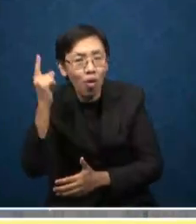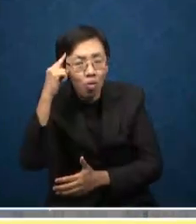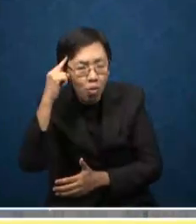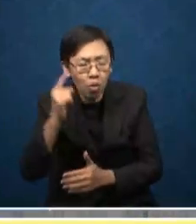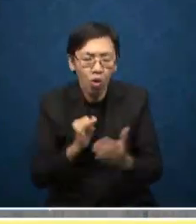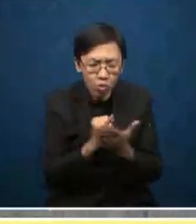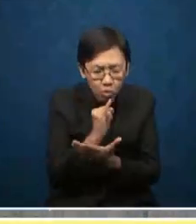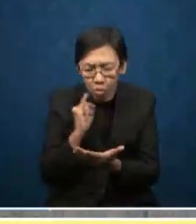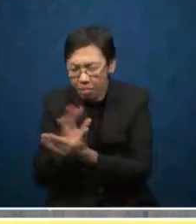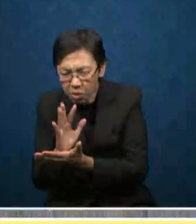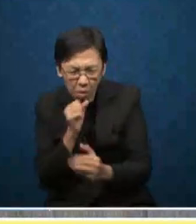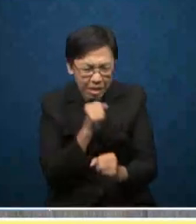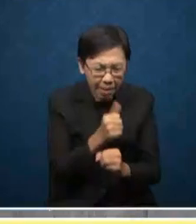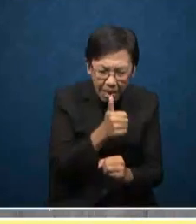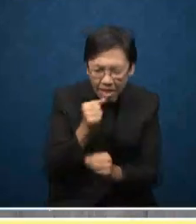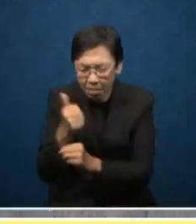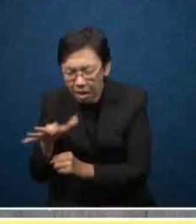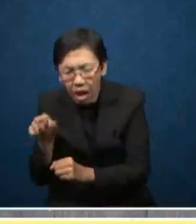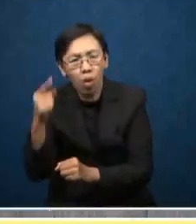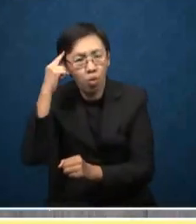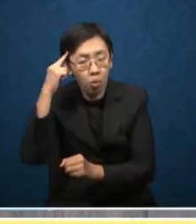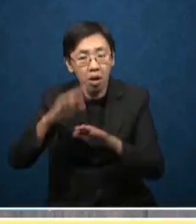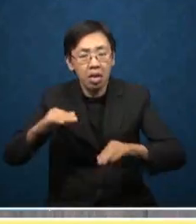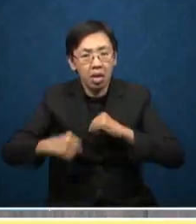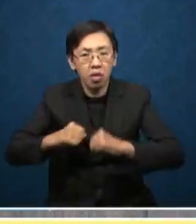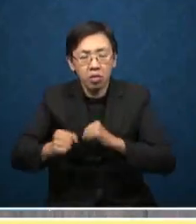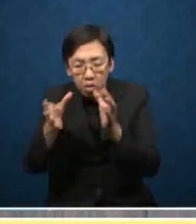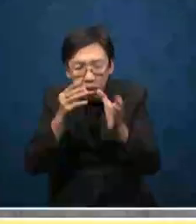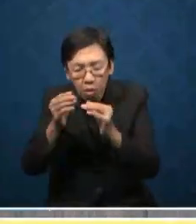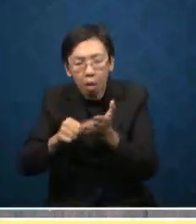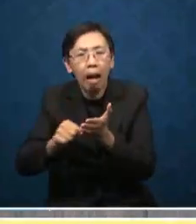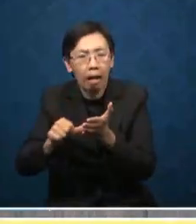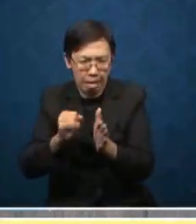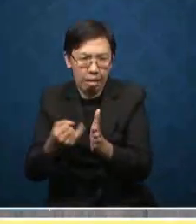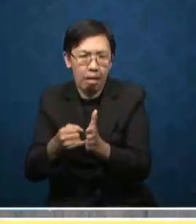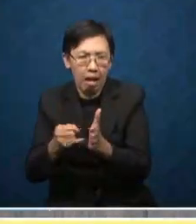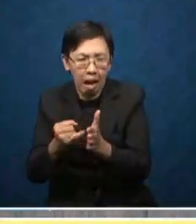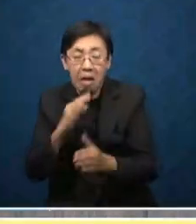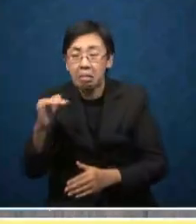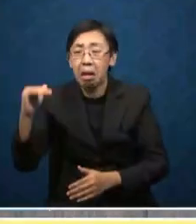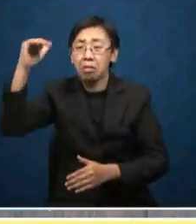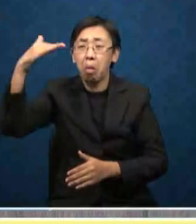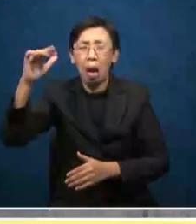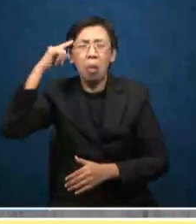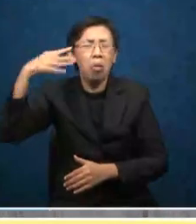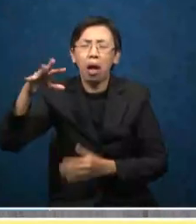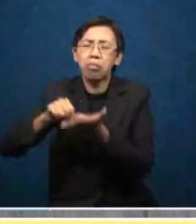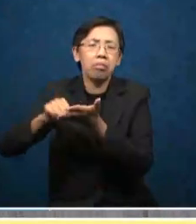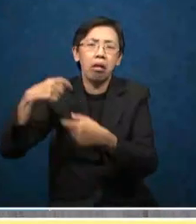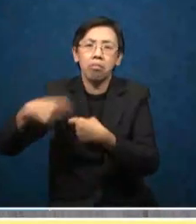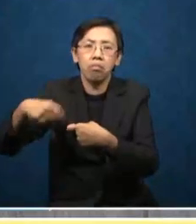ถูกต้องไม่ควรทำก็ไม้อ่อนดัดง่ายไม้แก่ดัดยากนะคะถ้าท่านทำได้ตรงนี้เน้นคิดว่า